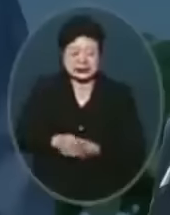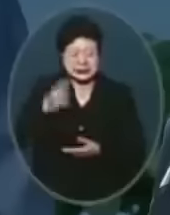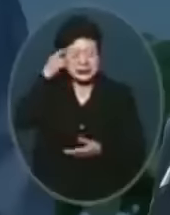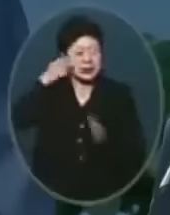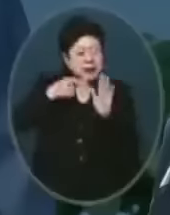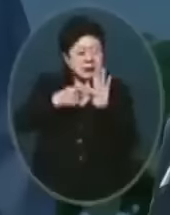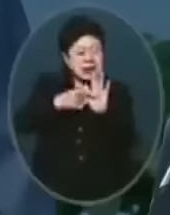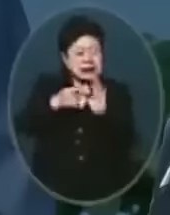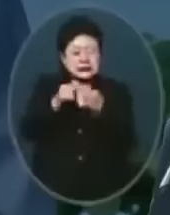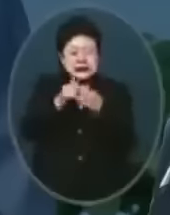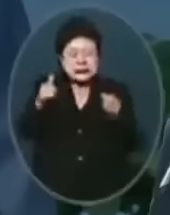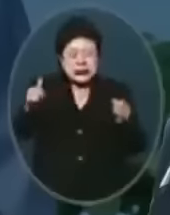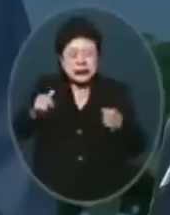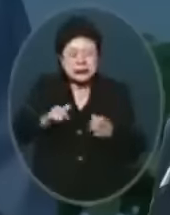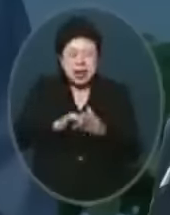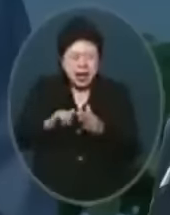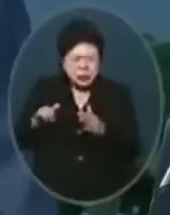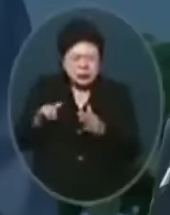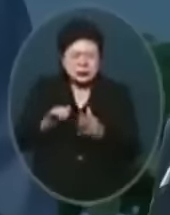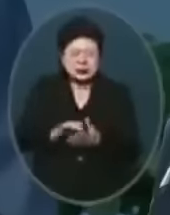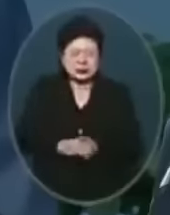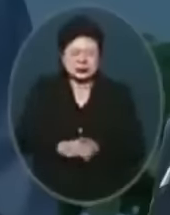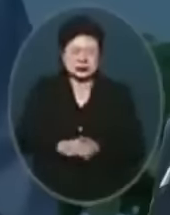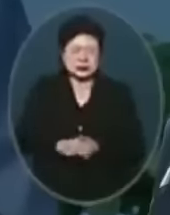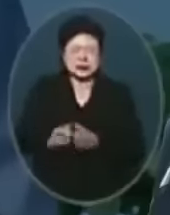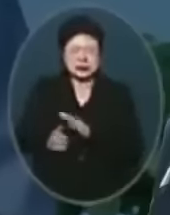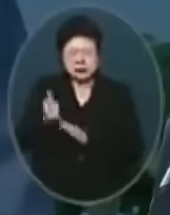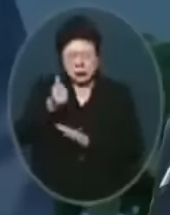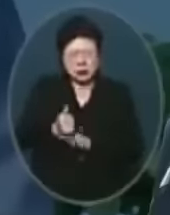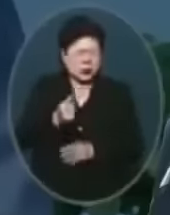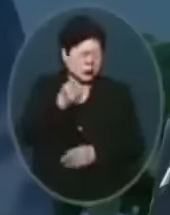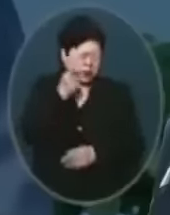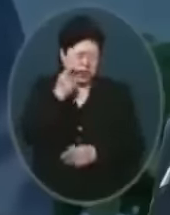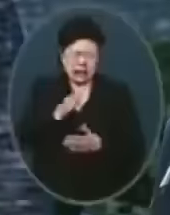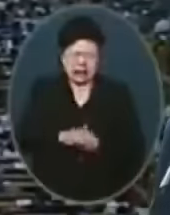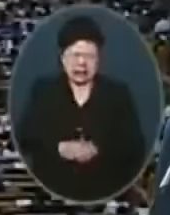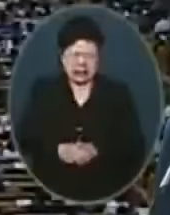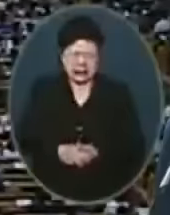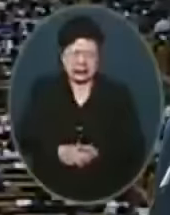부정적으로 하는 사람은 한 가족이지만 성공하지 못한 것입니다.